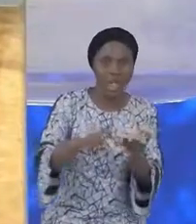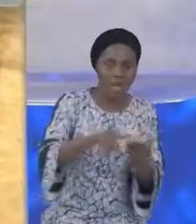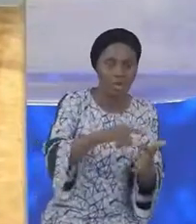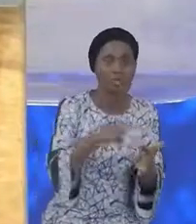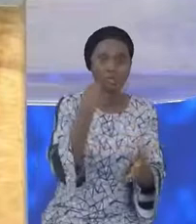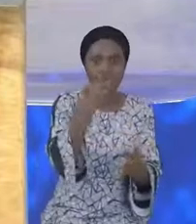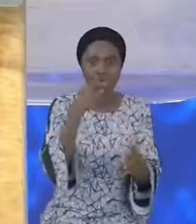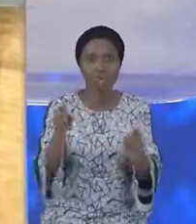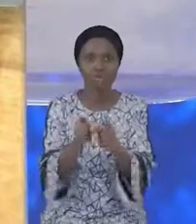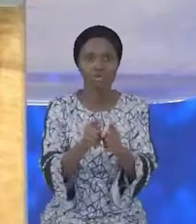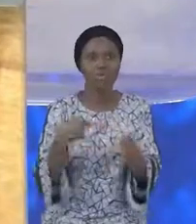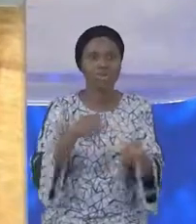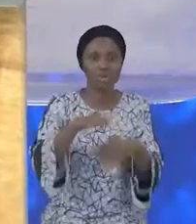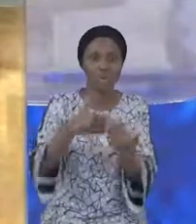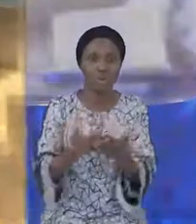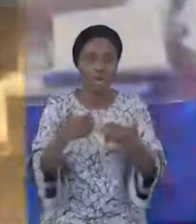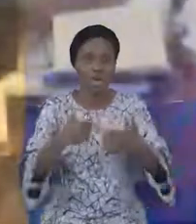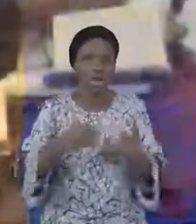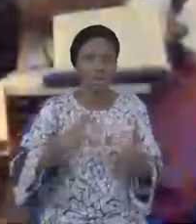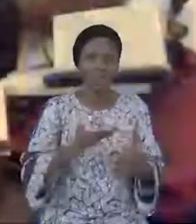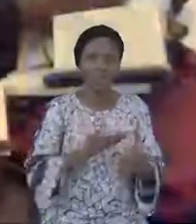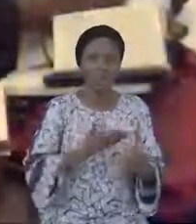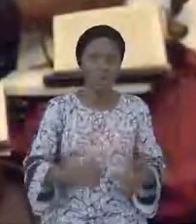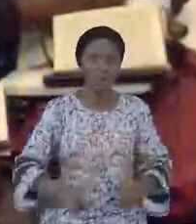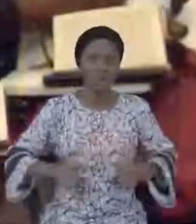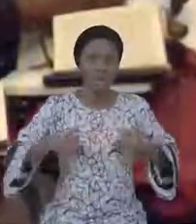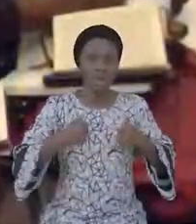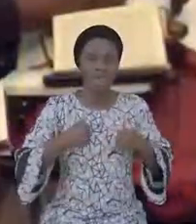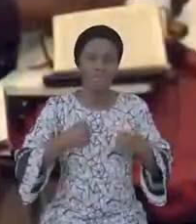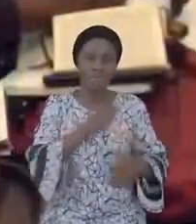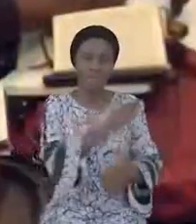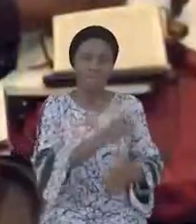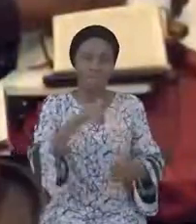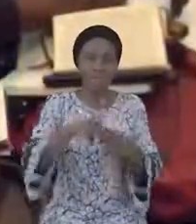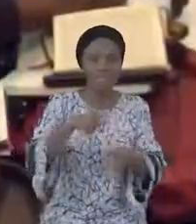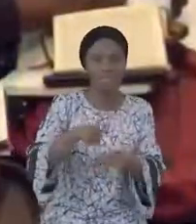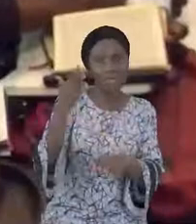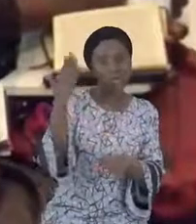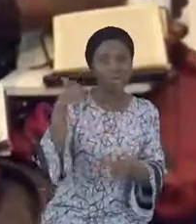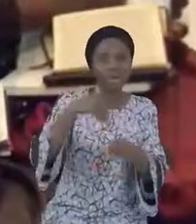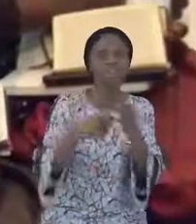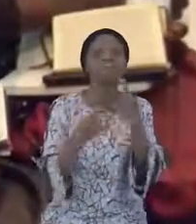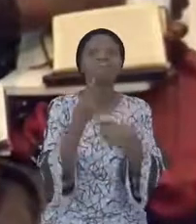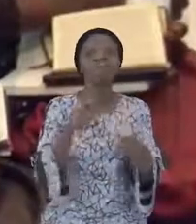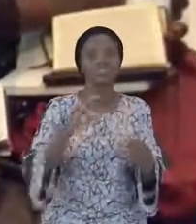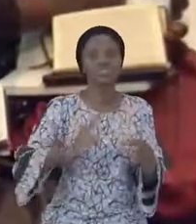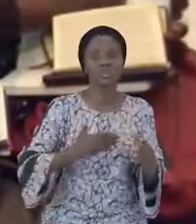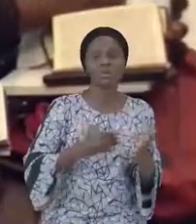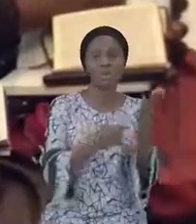nous étions de leur nombre. Et nous vivions autrefois selon les convoitises de notre